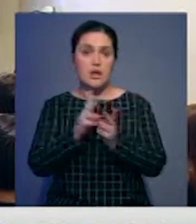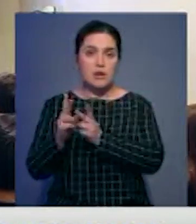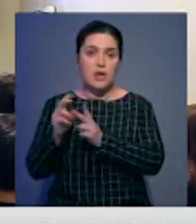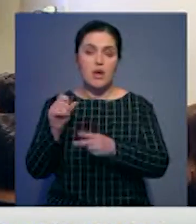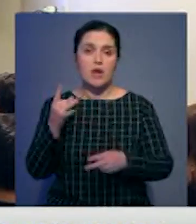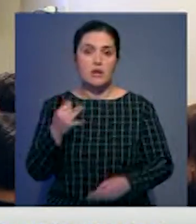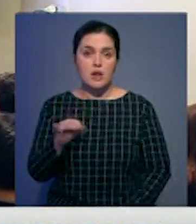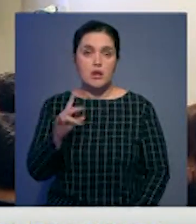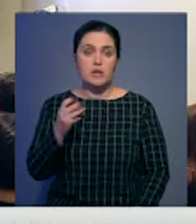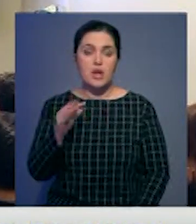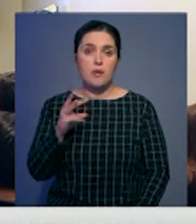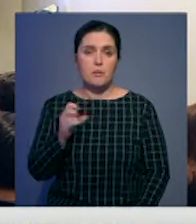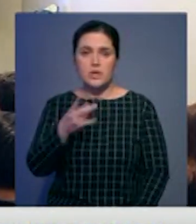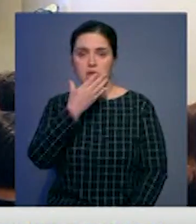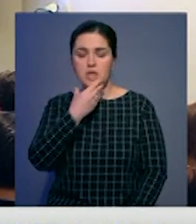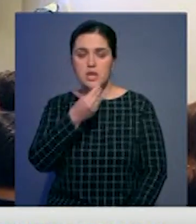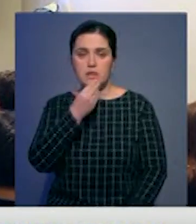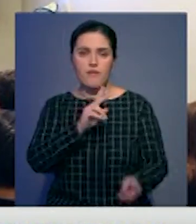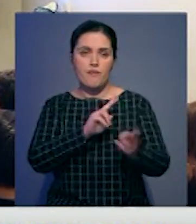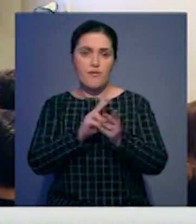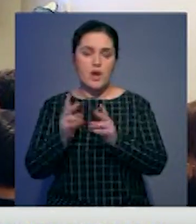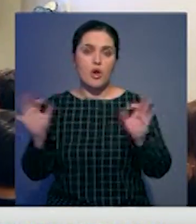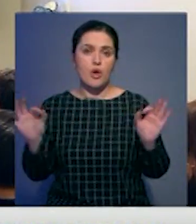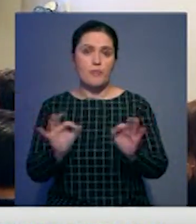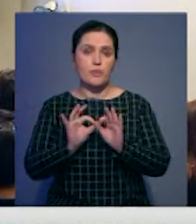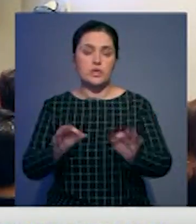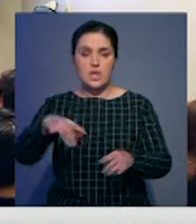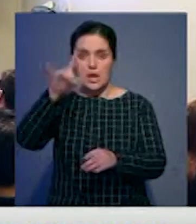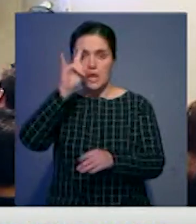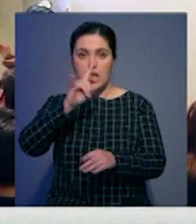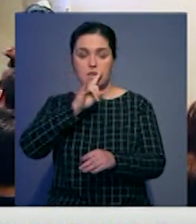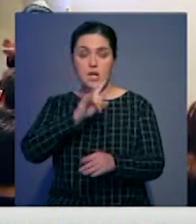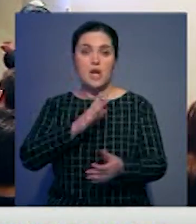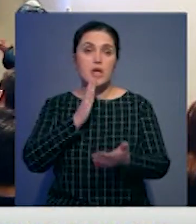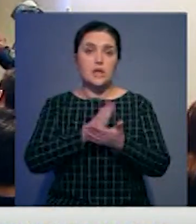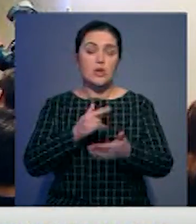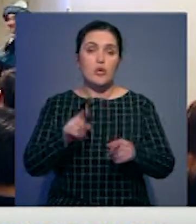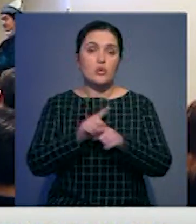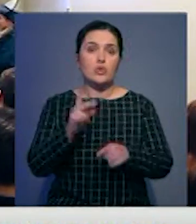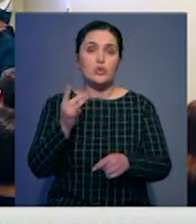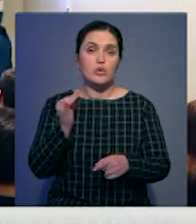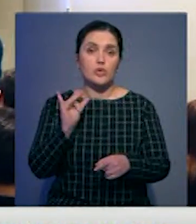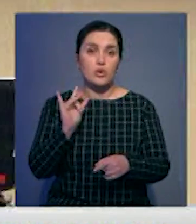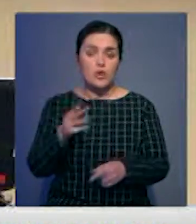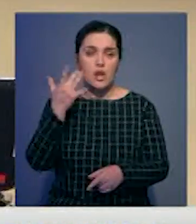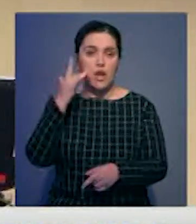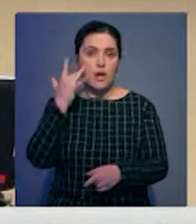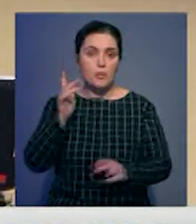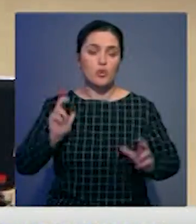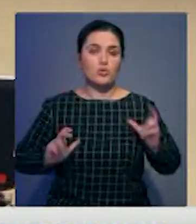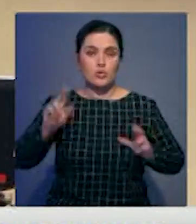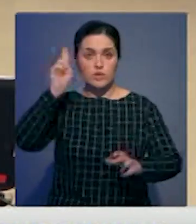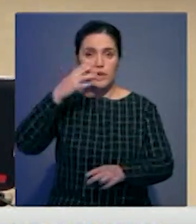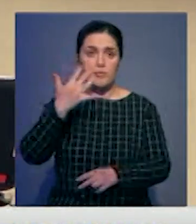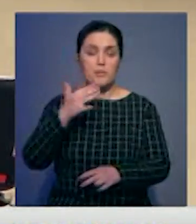Найман, которая так грациозно двигалась в такт музыки, сопровождающей казахский танец. Впрочем, в Нью-Йоркском университете, где обучаются 50